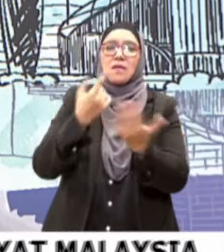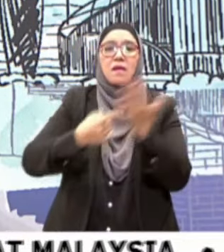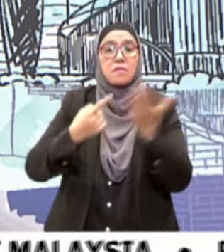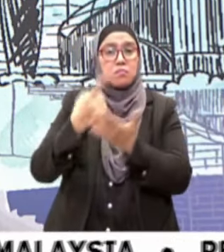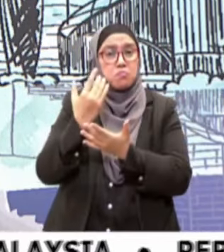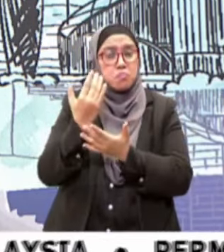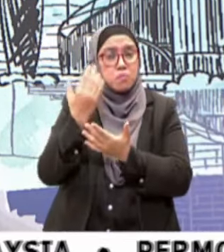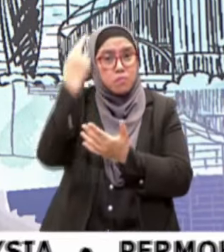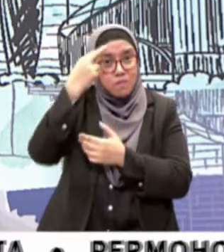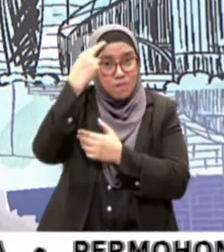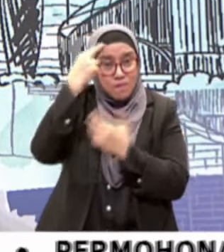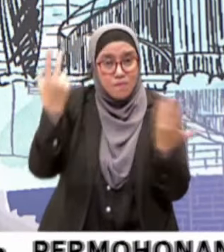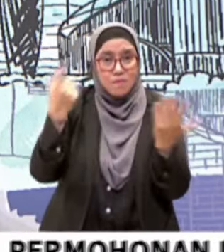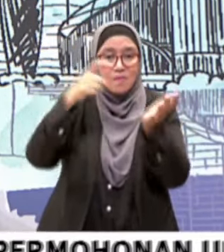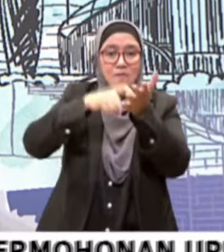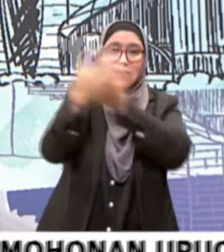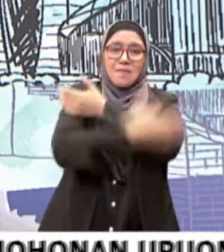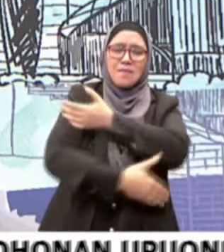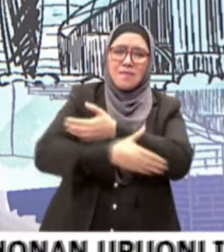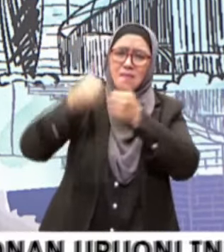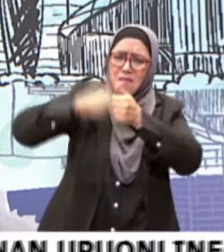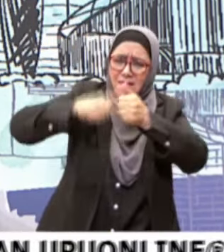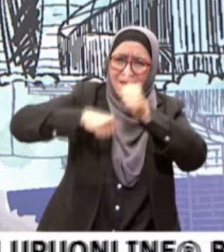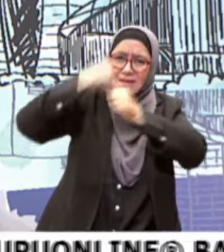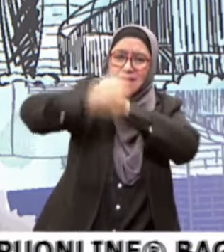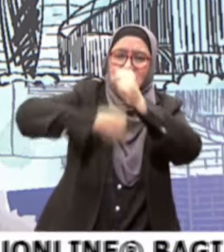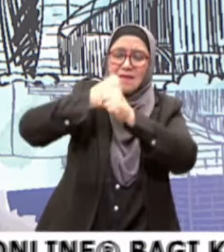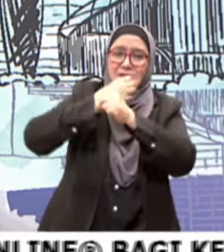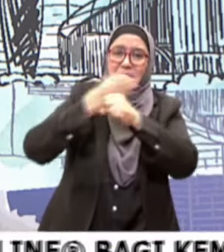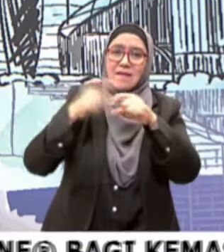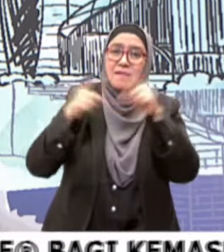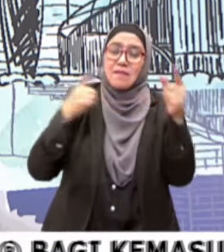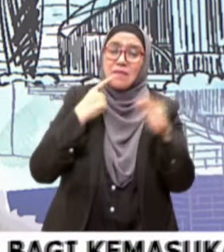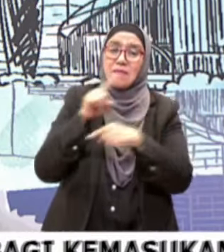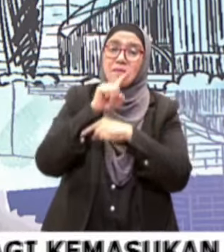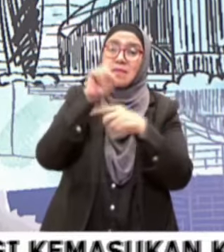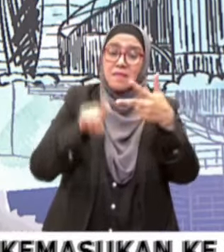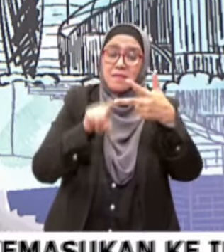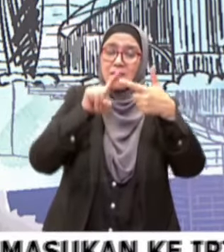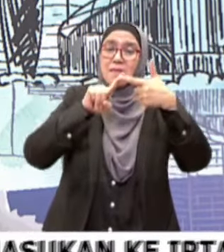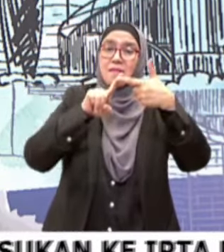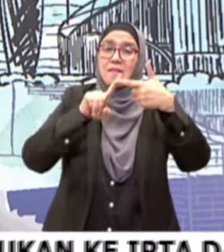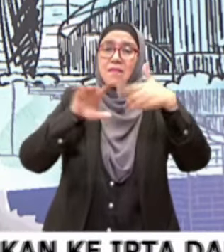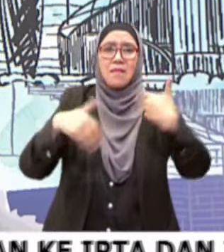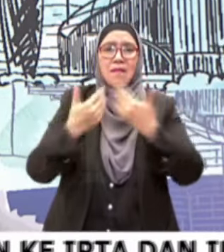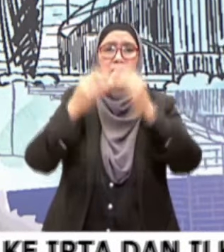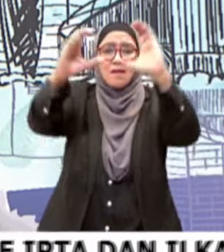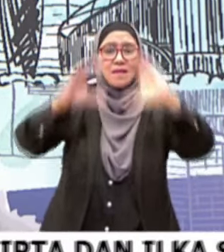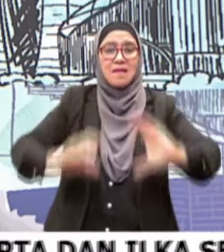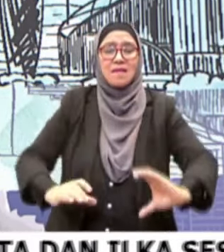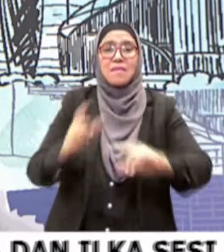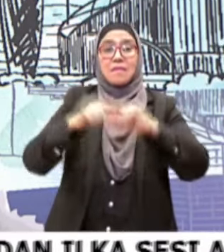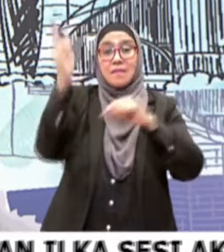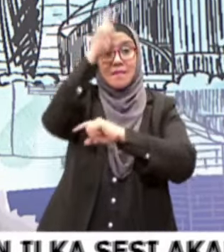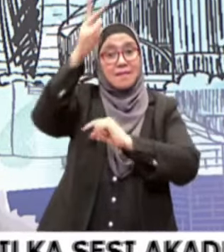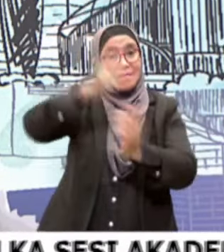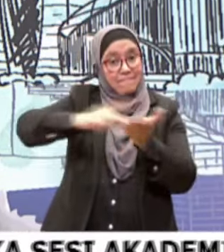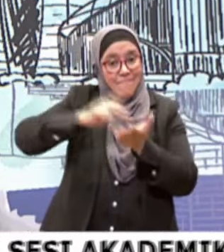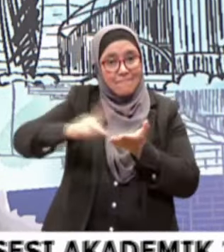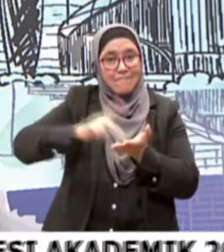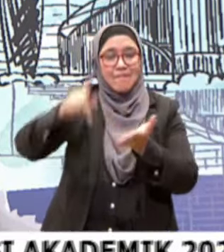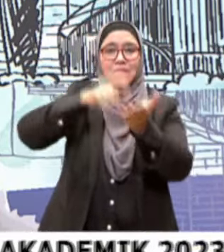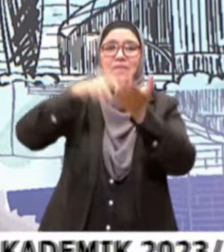setiap tahun dan persoalan berikutnya adalah usaha-usul kerajaan dalam menyelesaikan hutang negara yang semakin meningkat sehingga kini